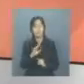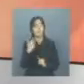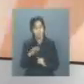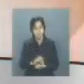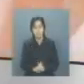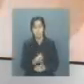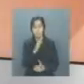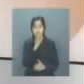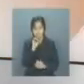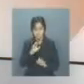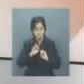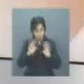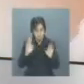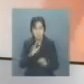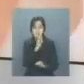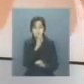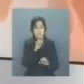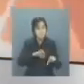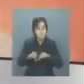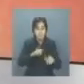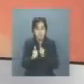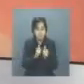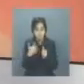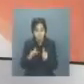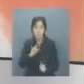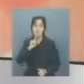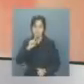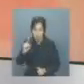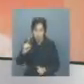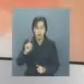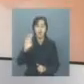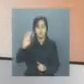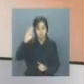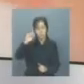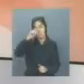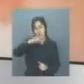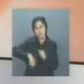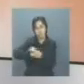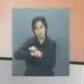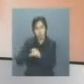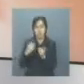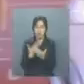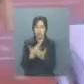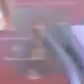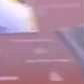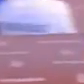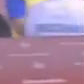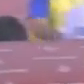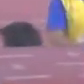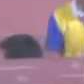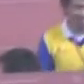อย่างชัดเจนว่าถ้าหากจัดไม่ได้จะทำการฟ้องร้องต่อบริษัทไทยพรีเมียร์ลีกเพื่อเรียกค่าเสียหายทั้งหมดค่ะ